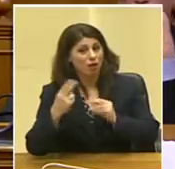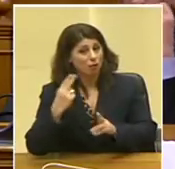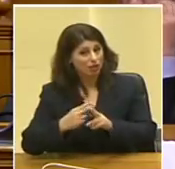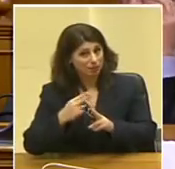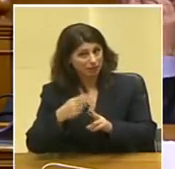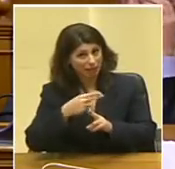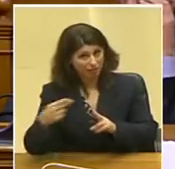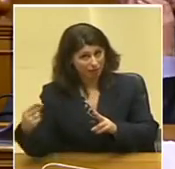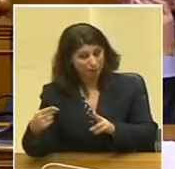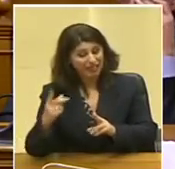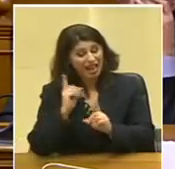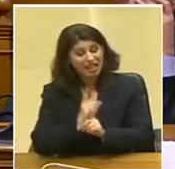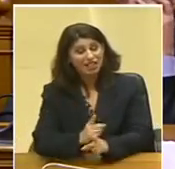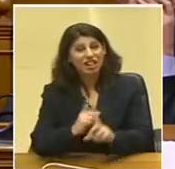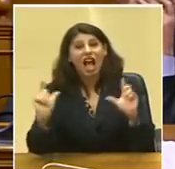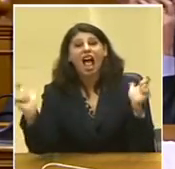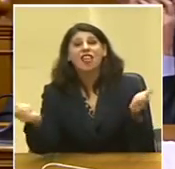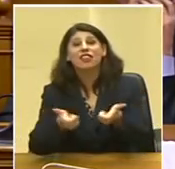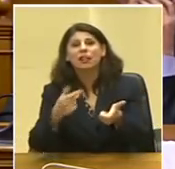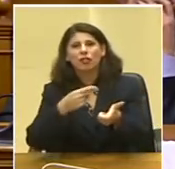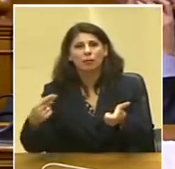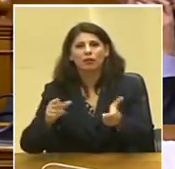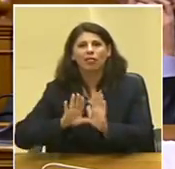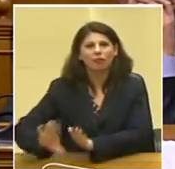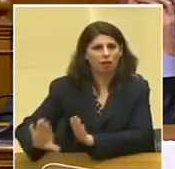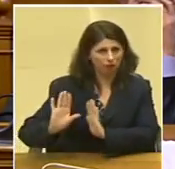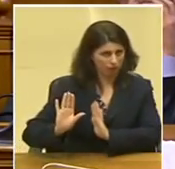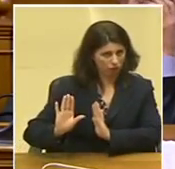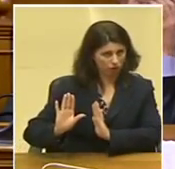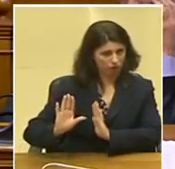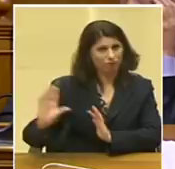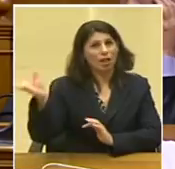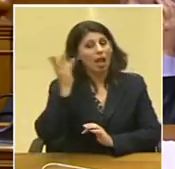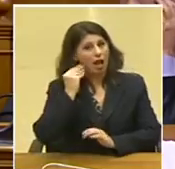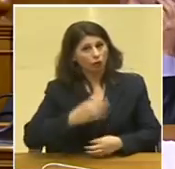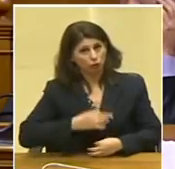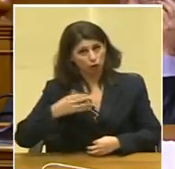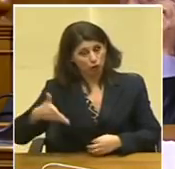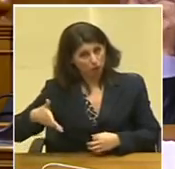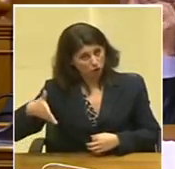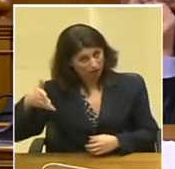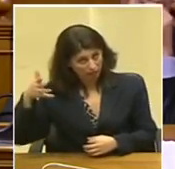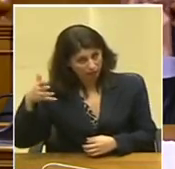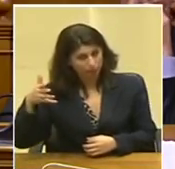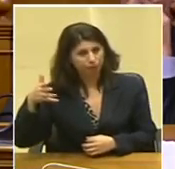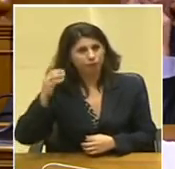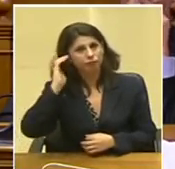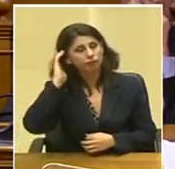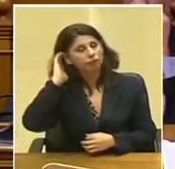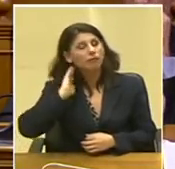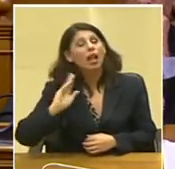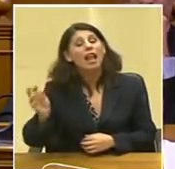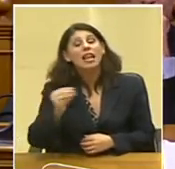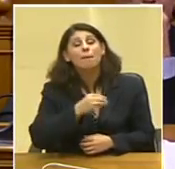θέματα, δεν τα αφήνω να πέσουν κάτω. Άκουσα λοιπόν το κύριο Μητσοτάκη, λυπάμαι